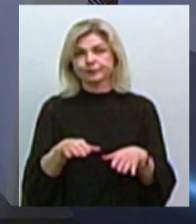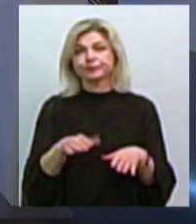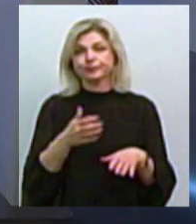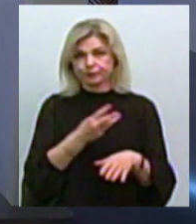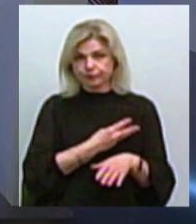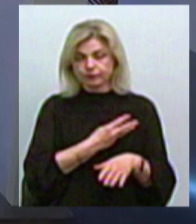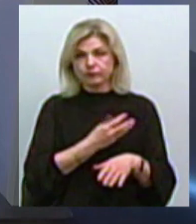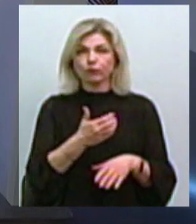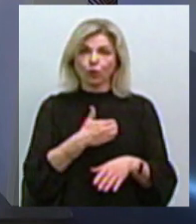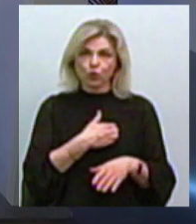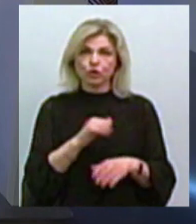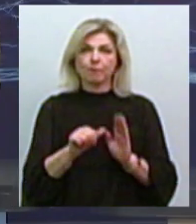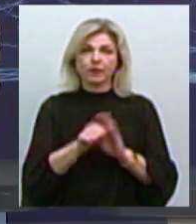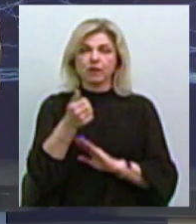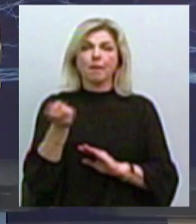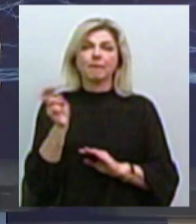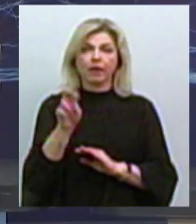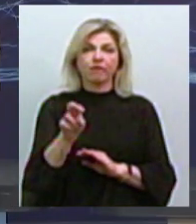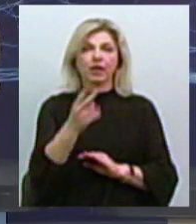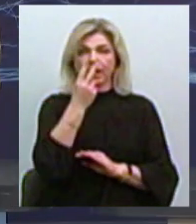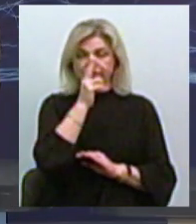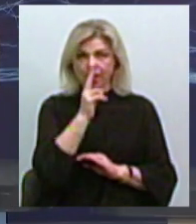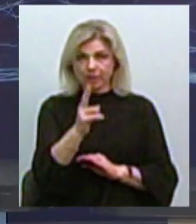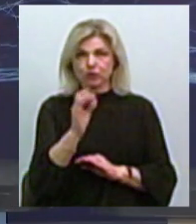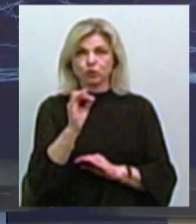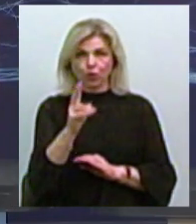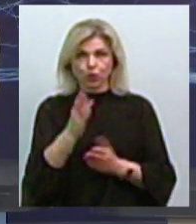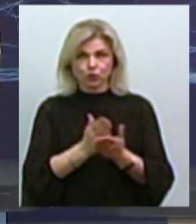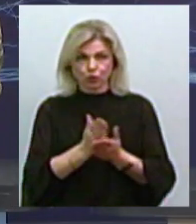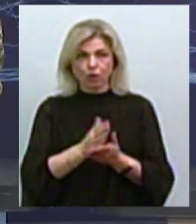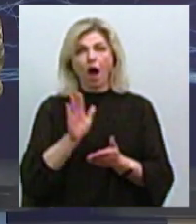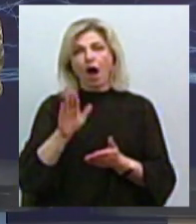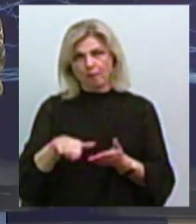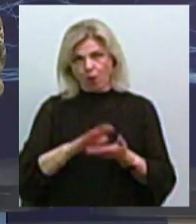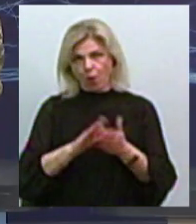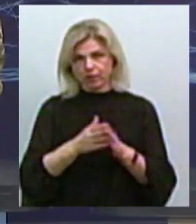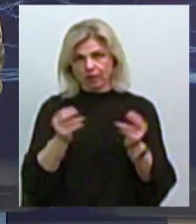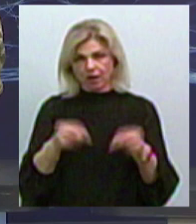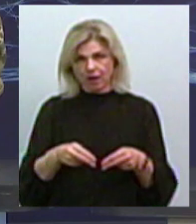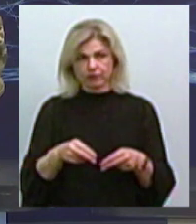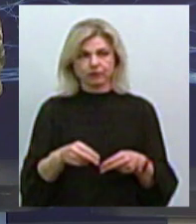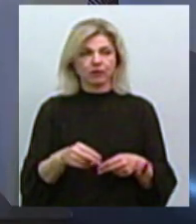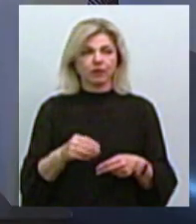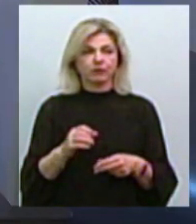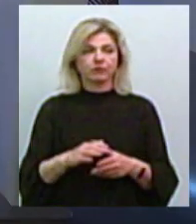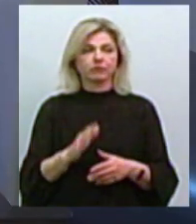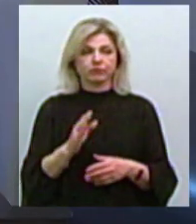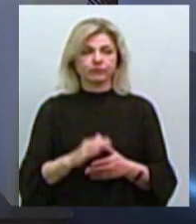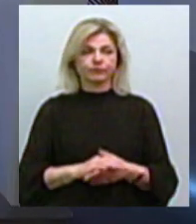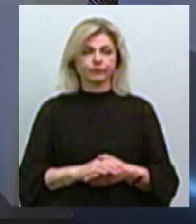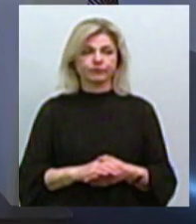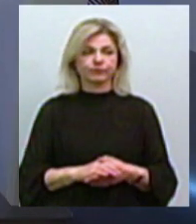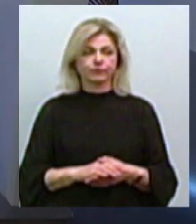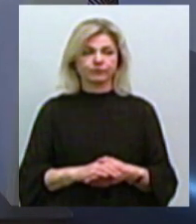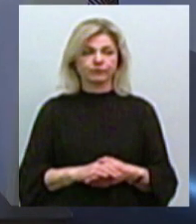цьому хочуть спочатку прийти там, 2 місяці строкової військової служби, а потім вже вкласти контракт. А відношення військової частини у них вже є.